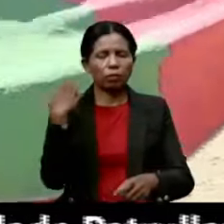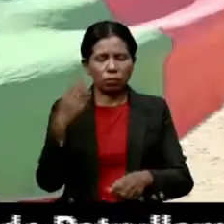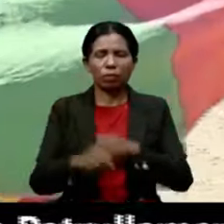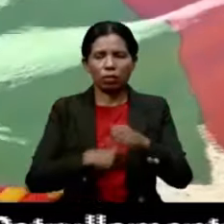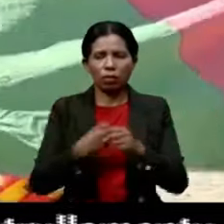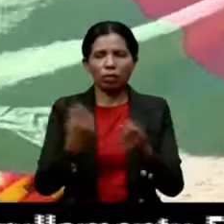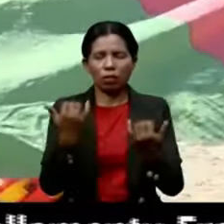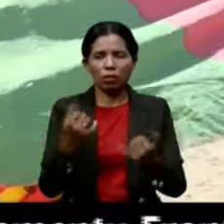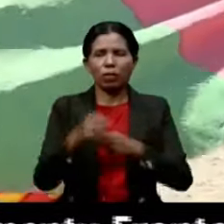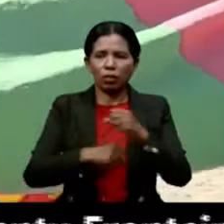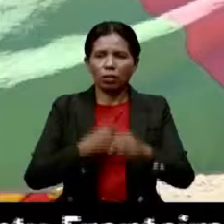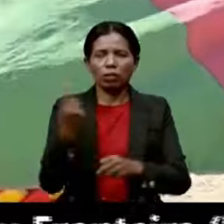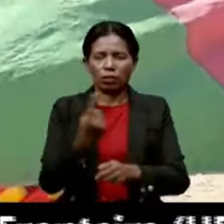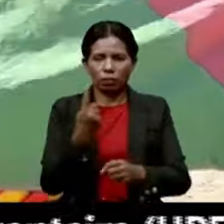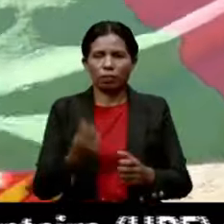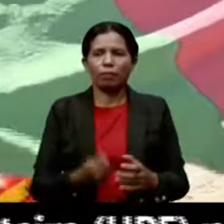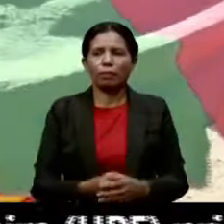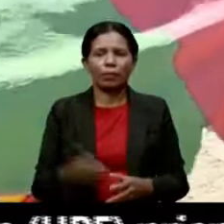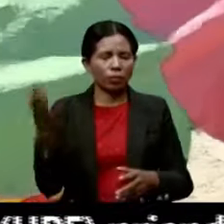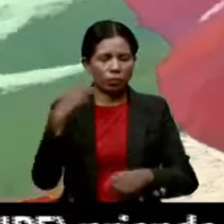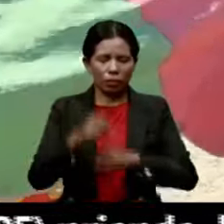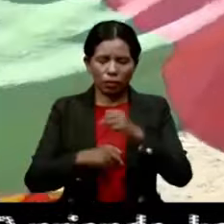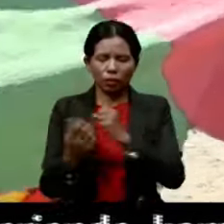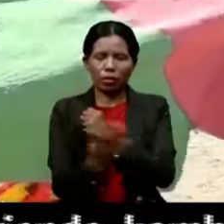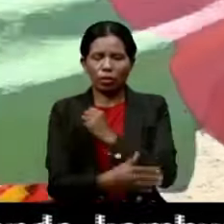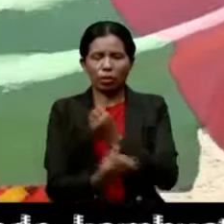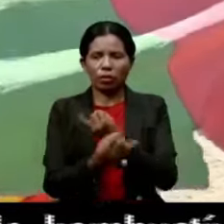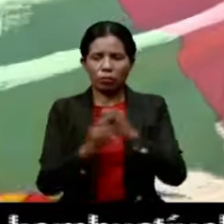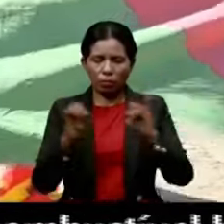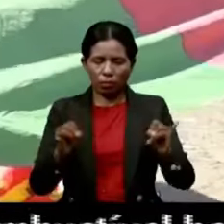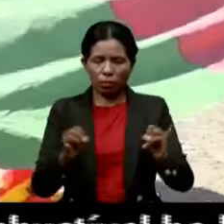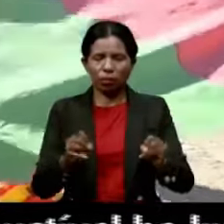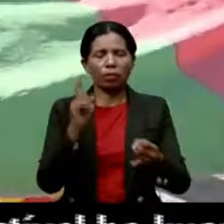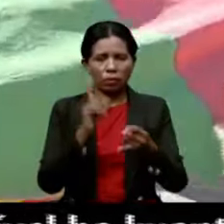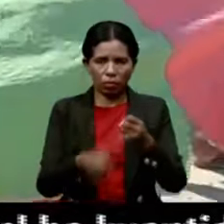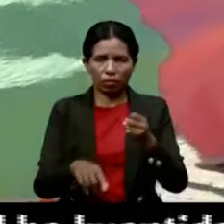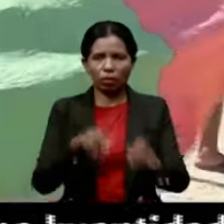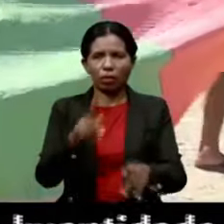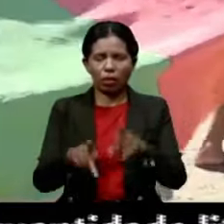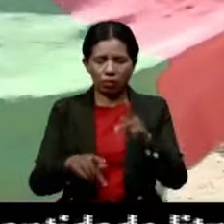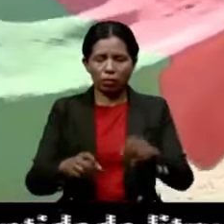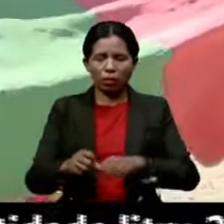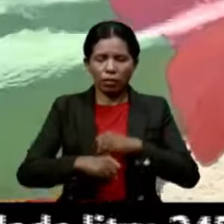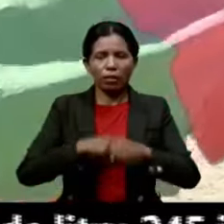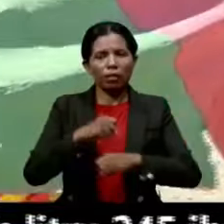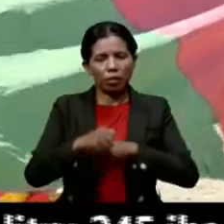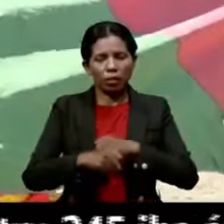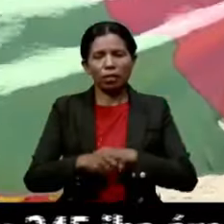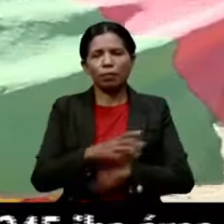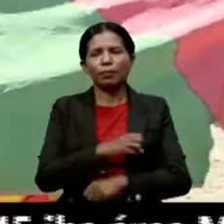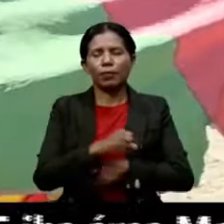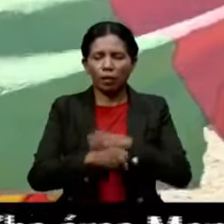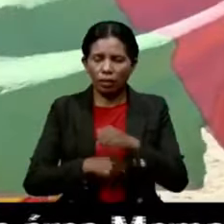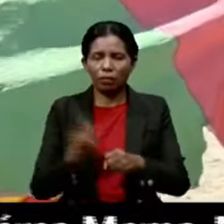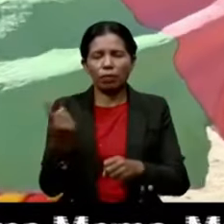mos terus na paten. Uluk terus parai dai tau duhu dukunan. Ikus pan bai bams pugu terus pan na paten dai. Las terus